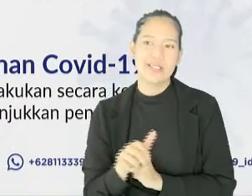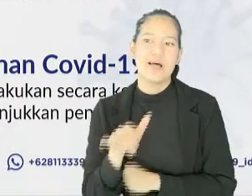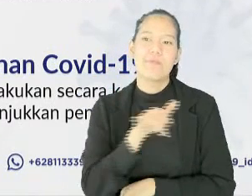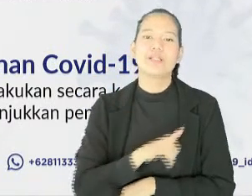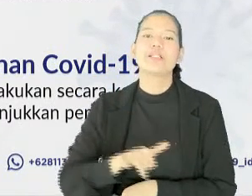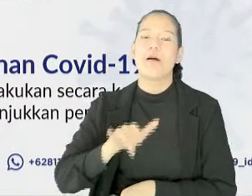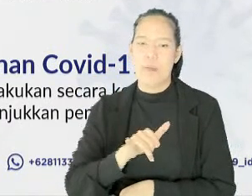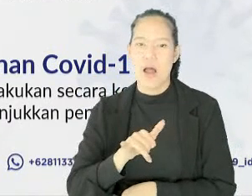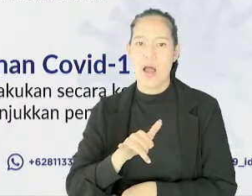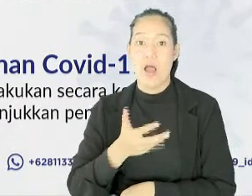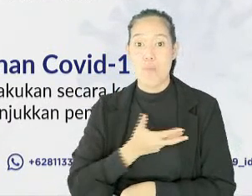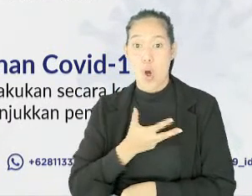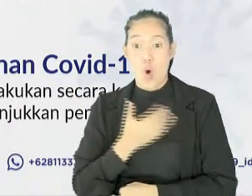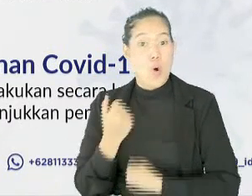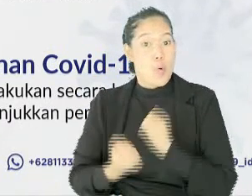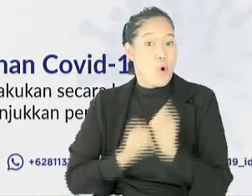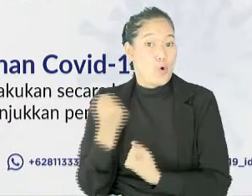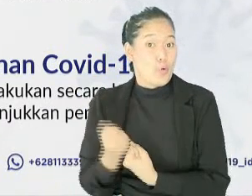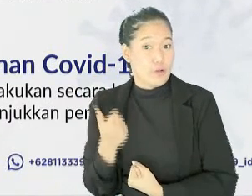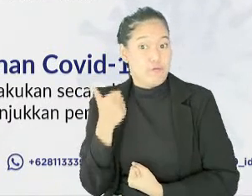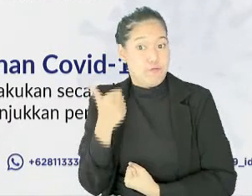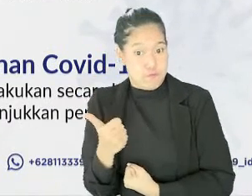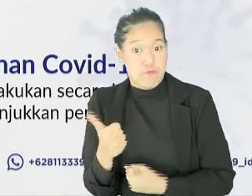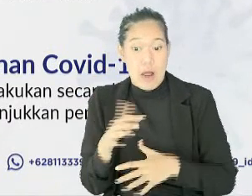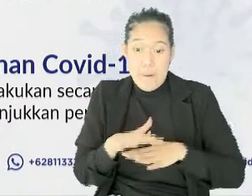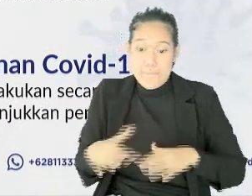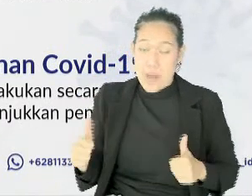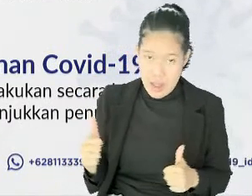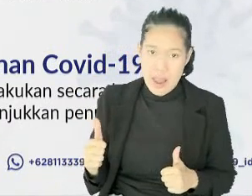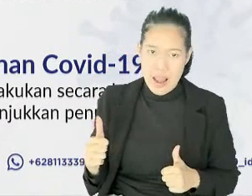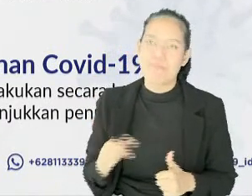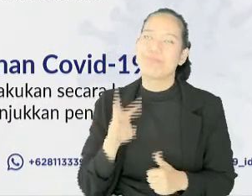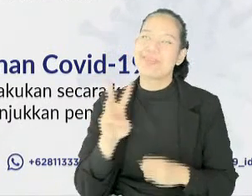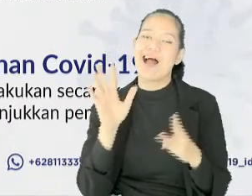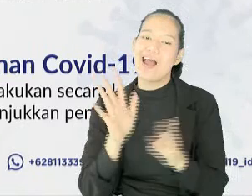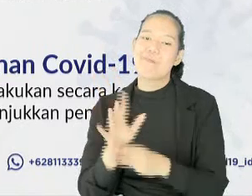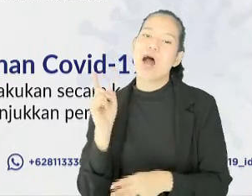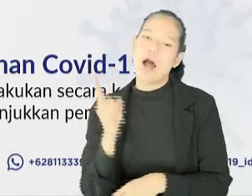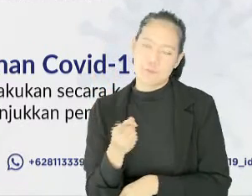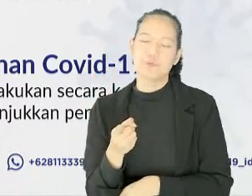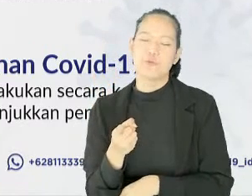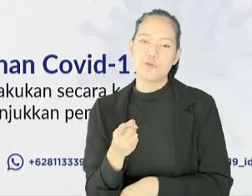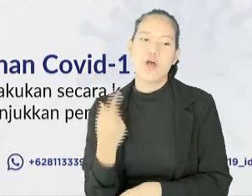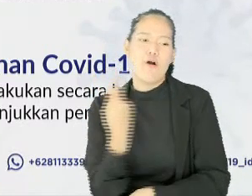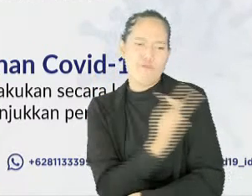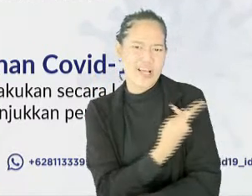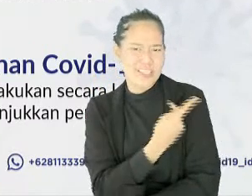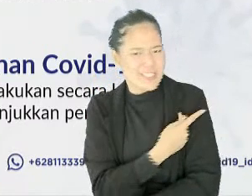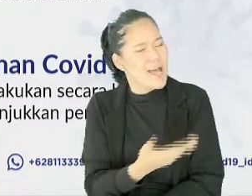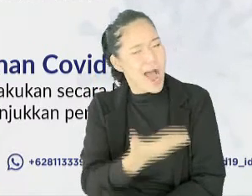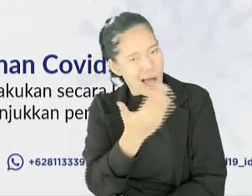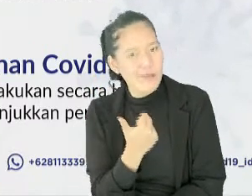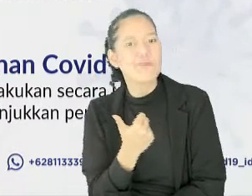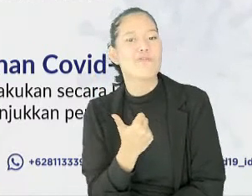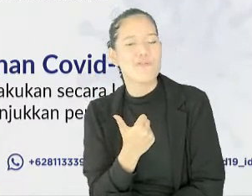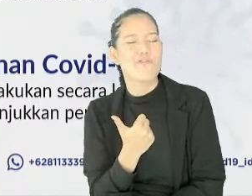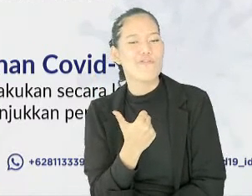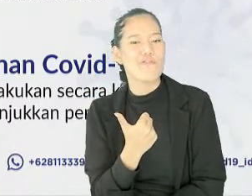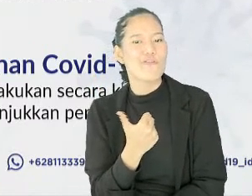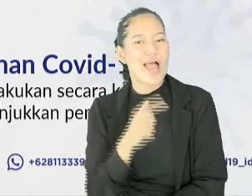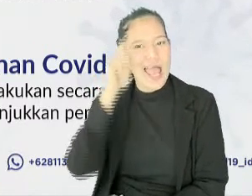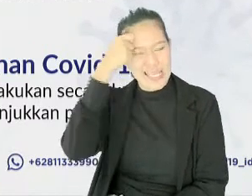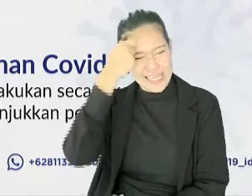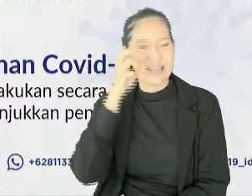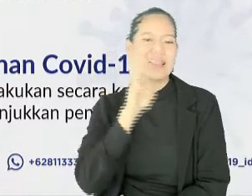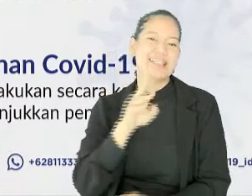kalau kita mau berproduktif di tengah-tengah coffee tapi tetap aman g3n harus dijalankan vaksinasi Ayu dilakukan dengan dosis penuh